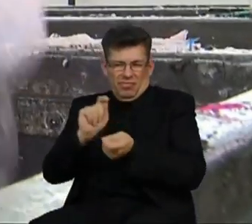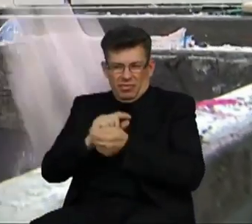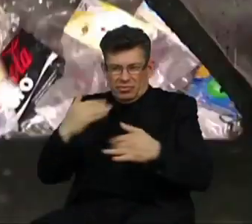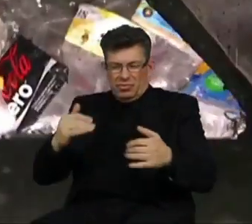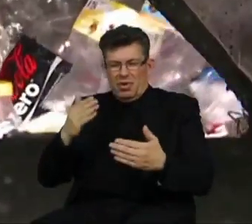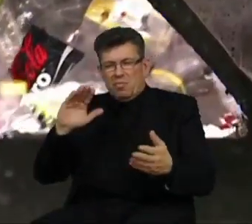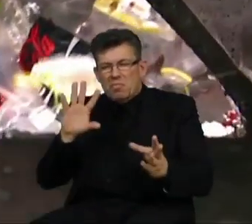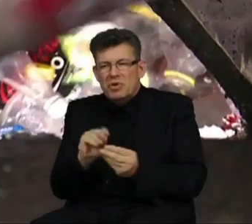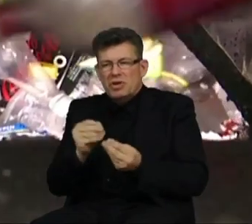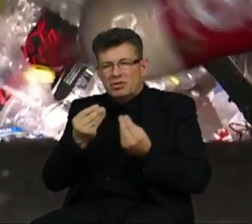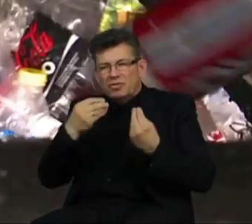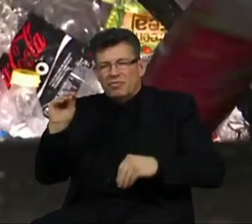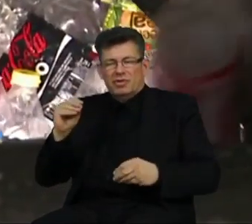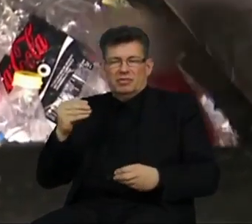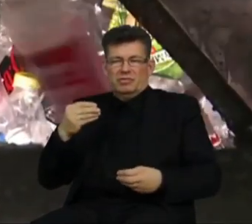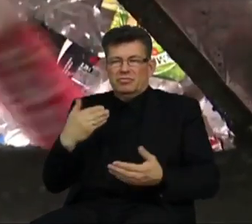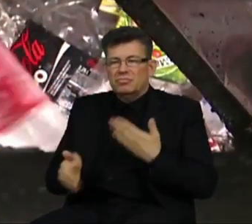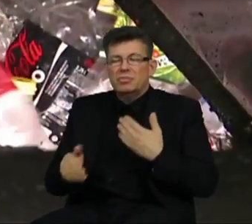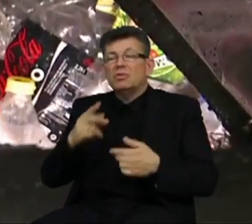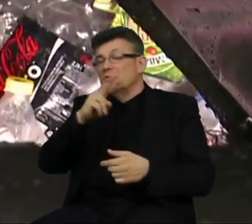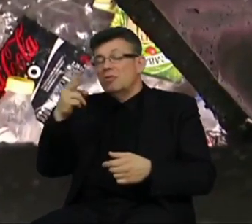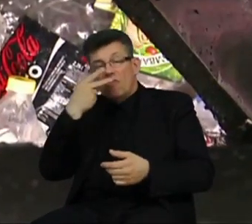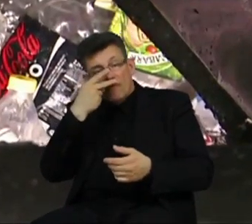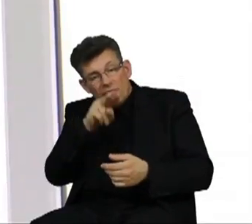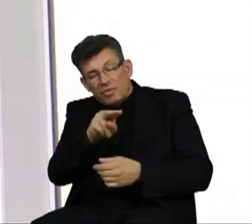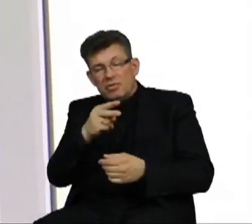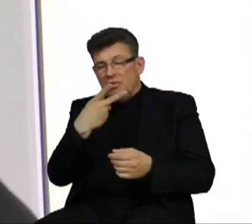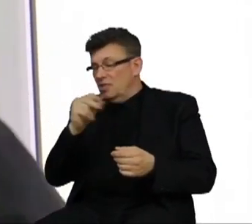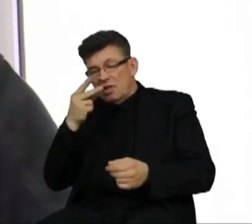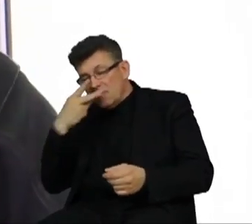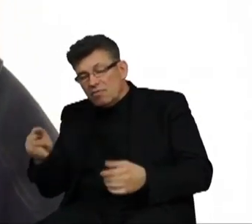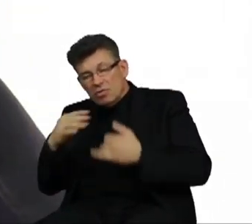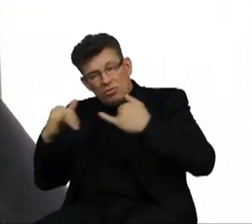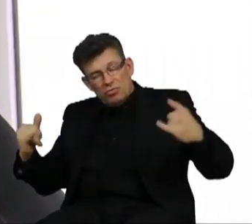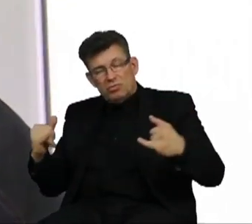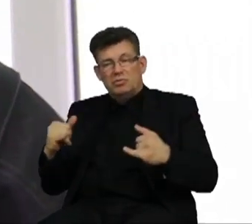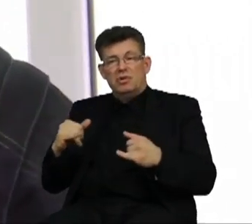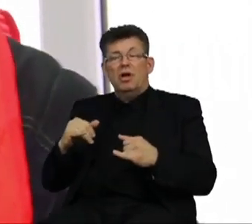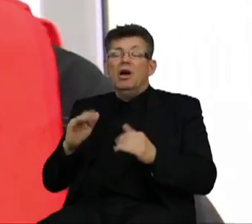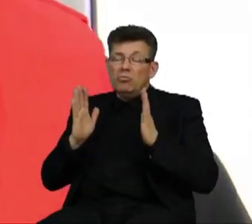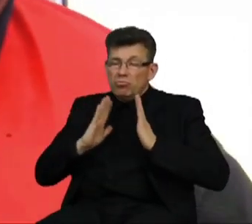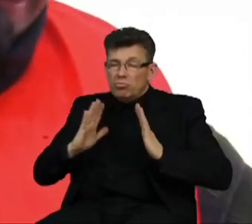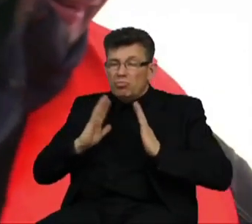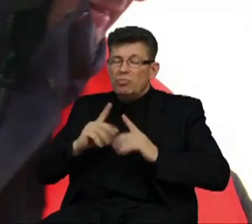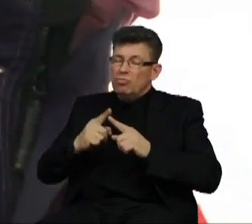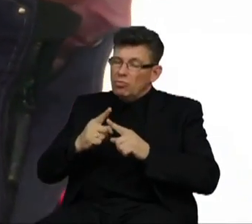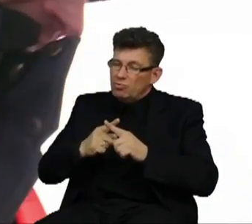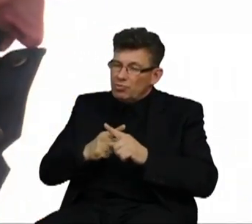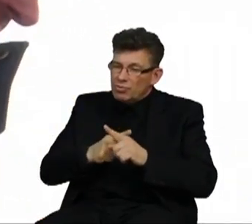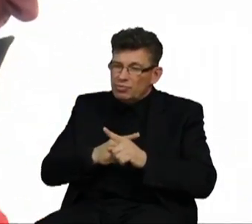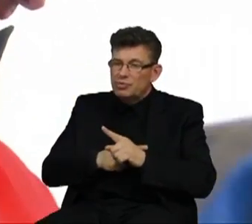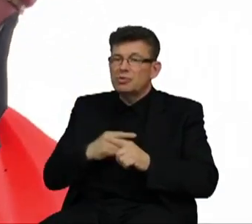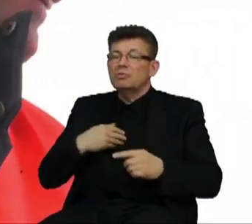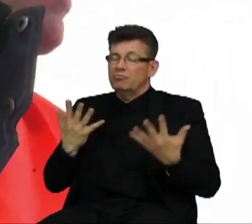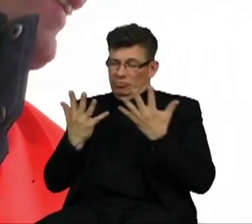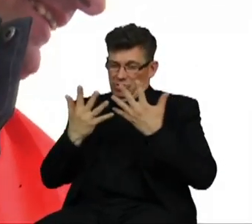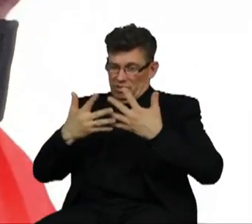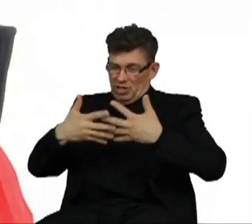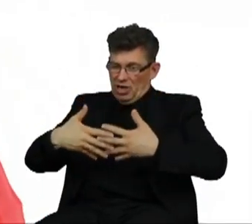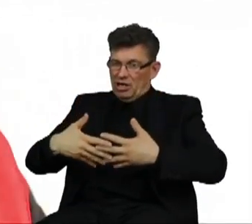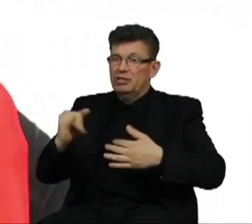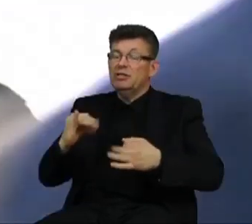mniejszą. Na jednym to widać, na niektórym nie. No i jakoś tak pomalutku, jakby to powiedzieć, się z nami zintegrował